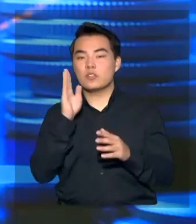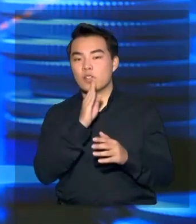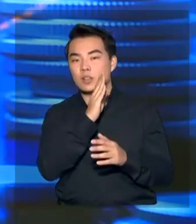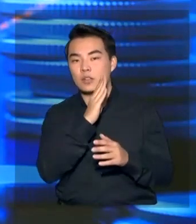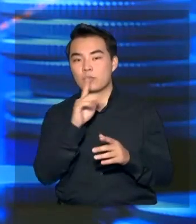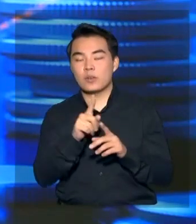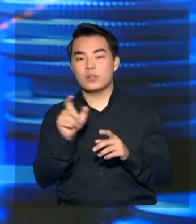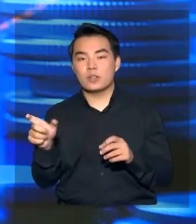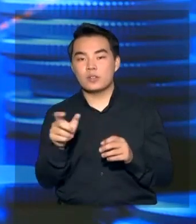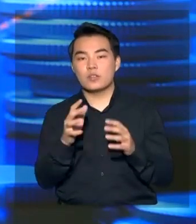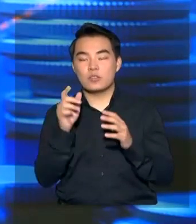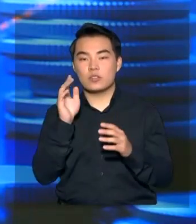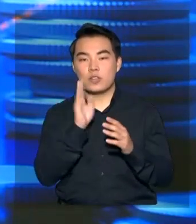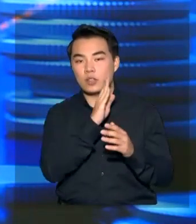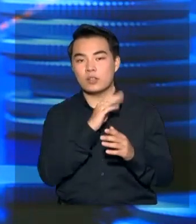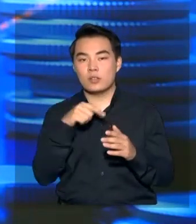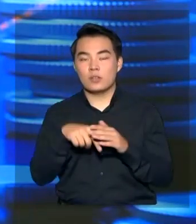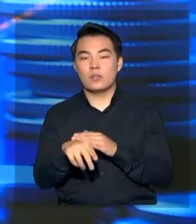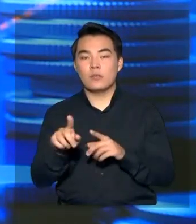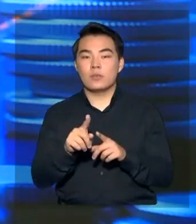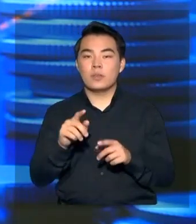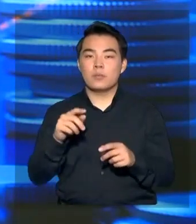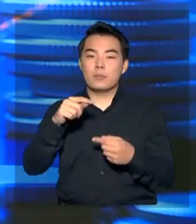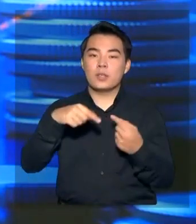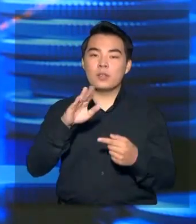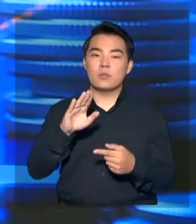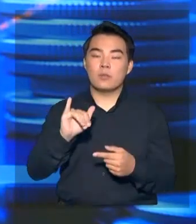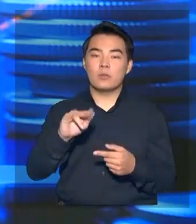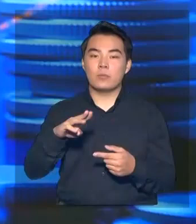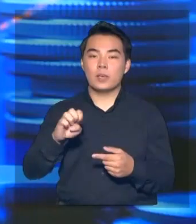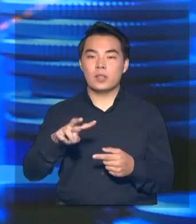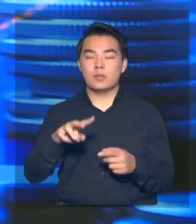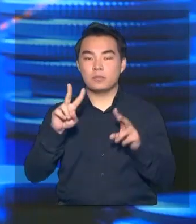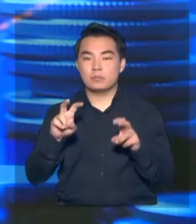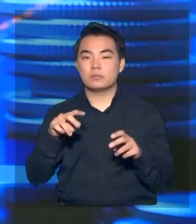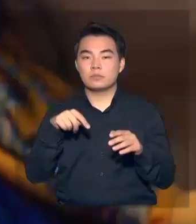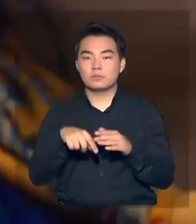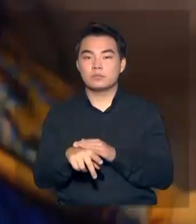сферы осваивают бизнес-вумен, узнавала моя коллега Назымгуль Кумспаева.